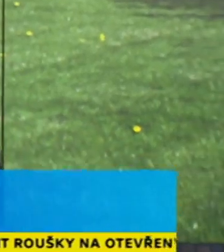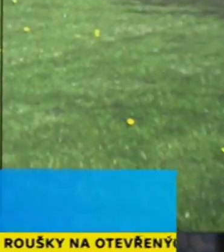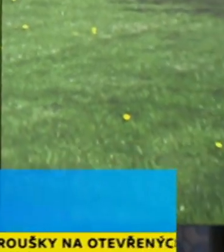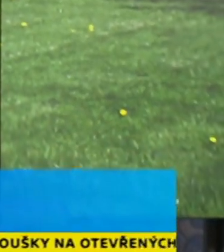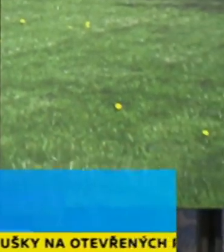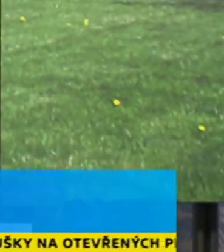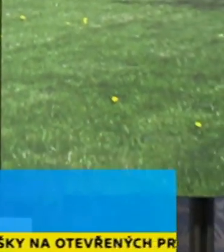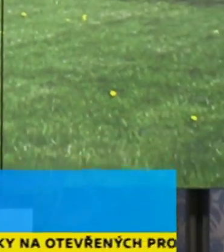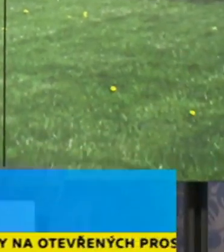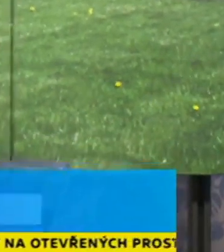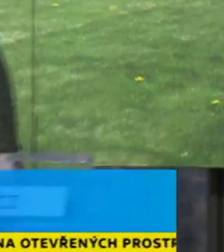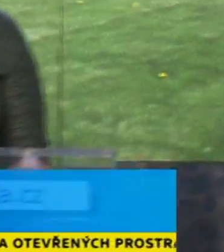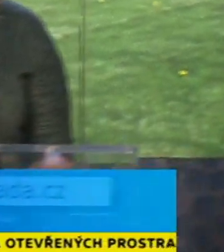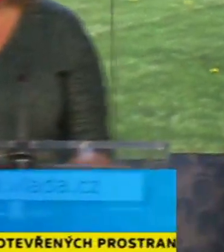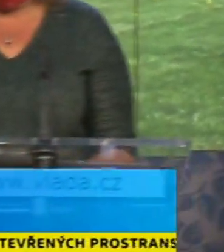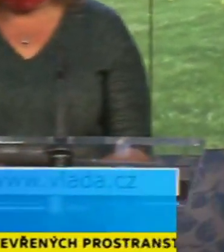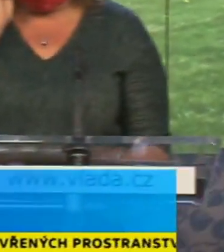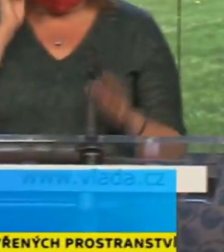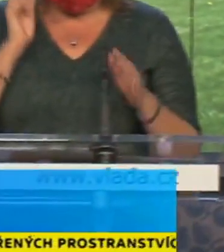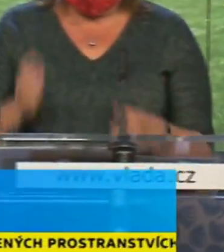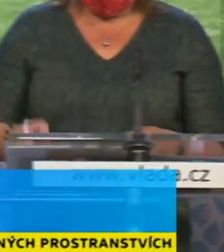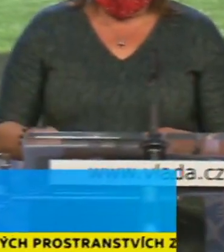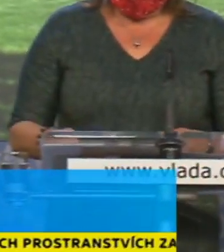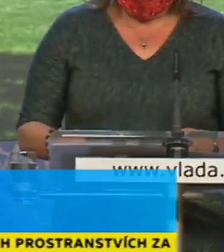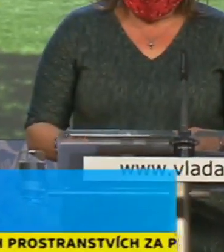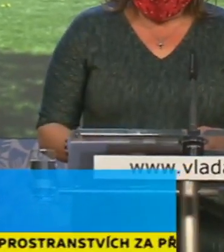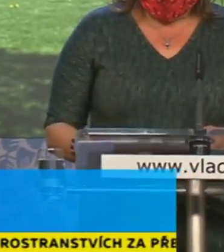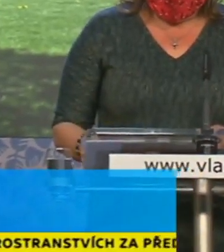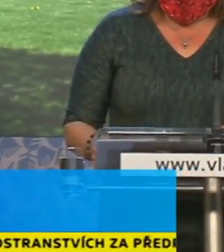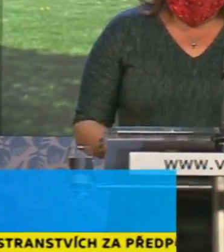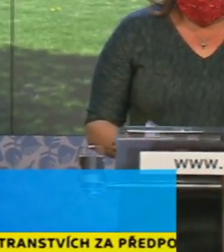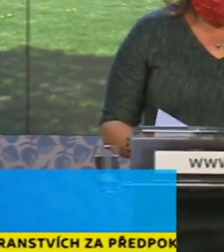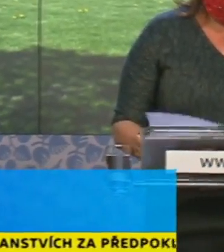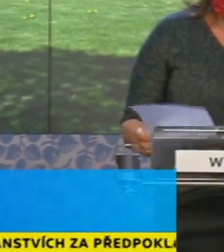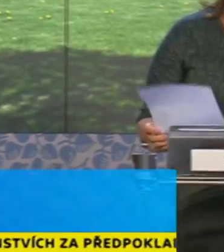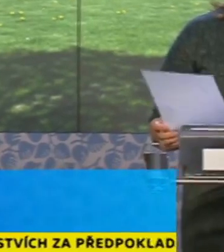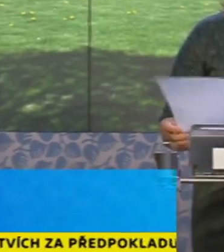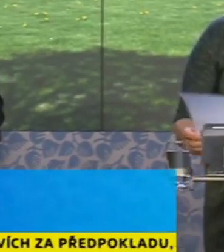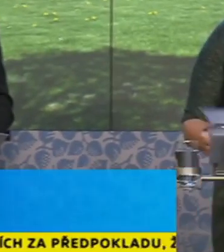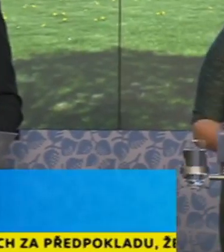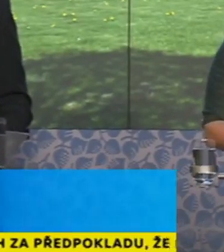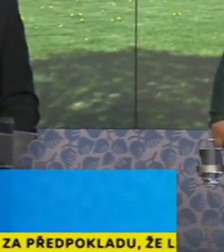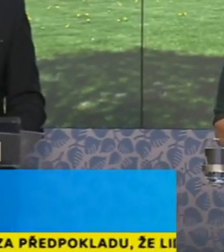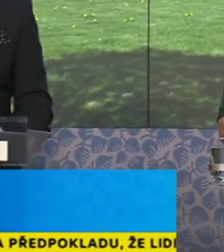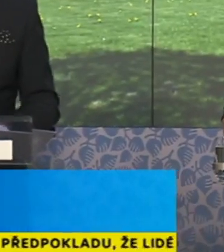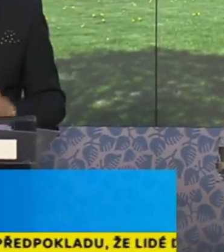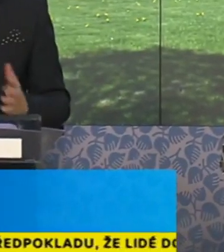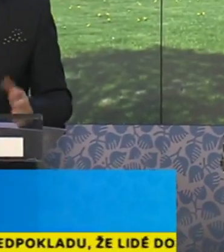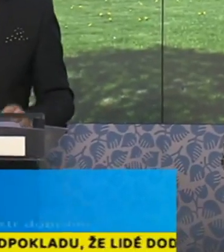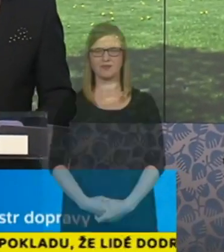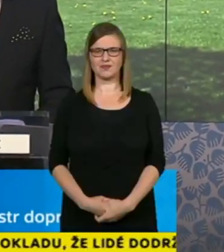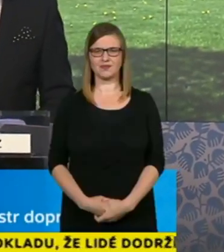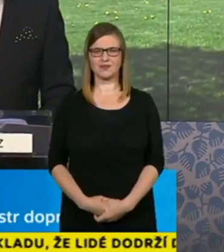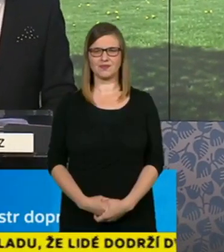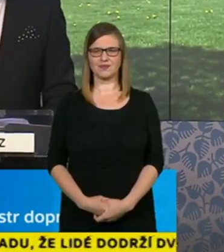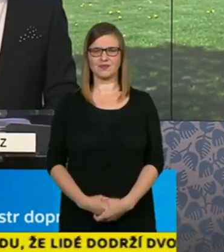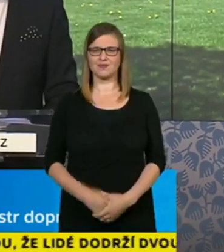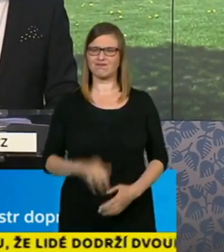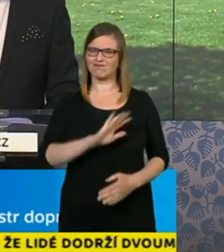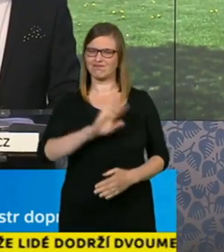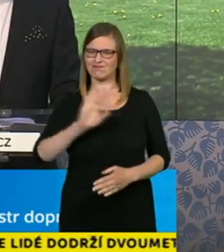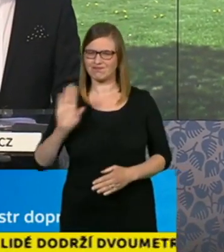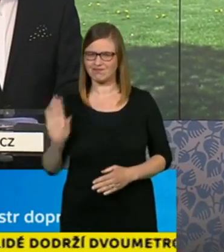Děkuji. Vicepremiér a ministr průmyslu, obchodu a dopravy, pan Karel Havlíček. Dobrý den, dámy a pánové. Dovolte, abych vás informoval